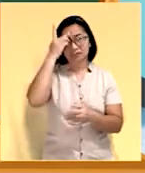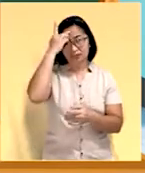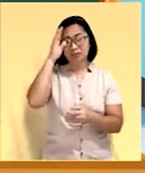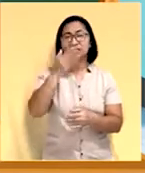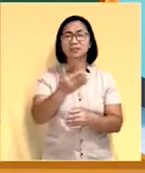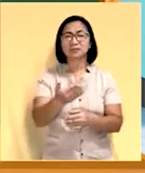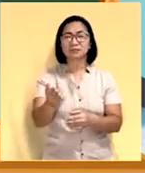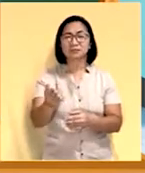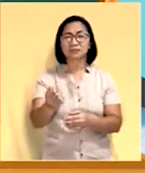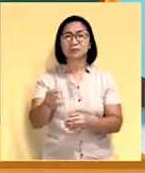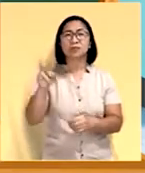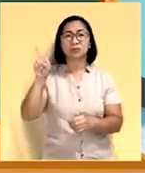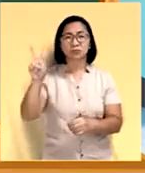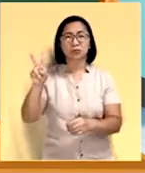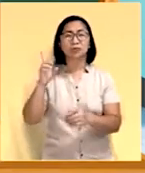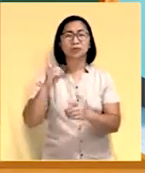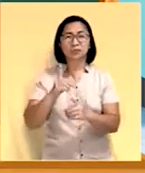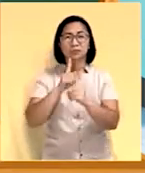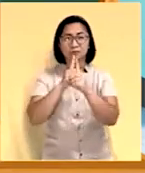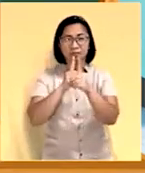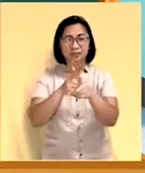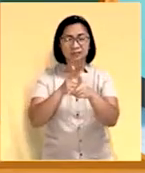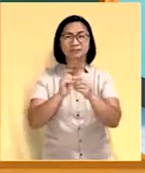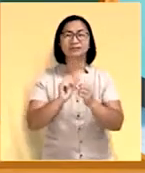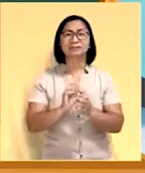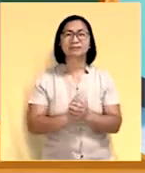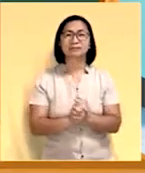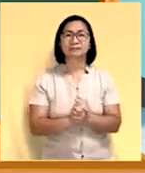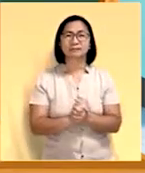Ang husay mo! 2 ang sagot.